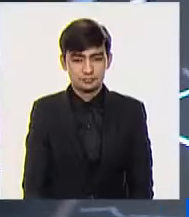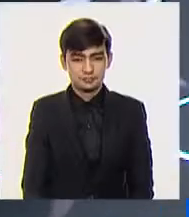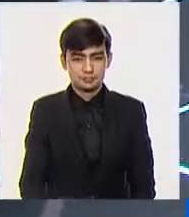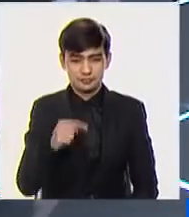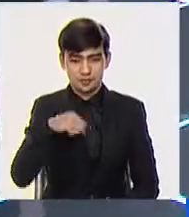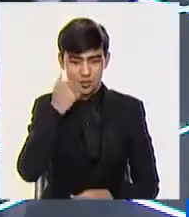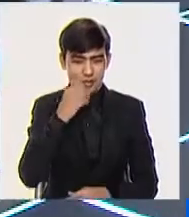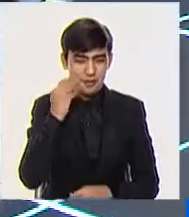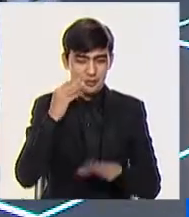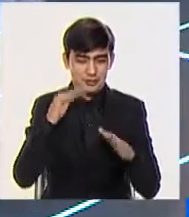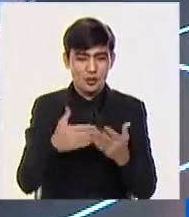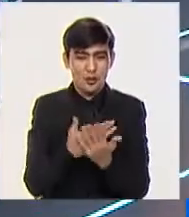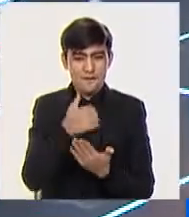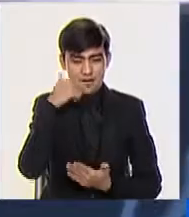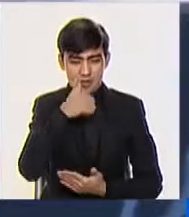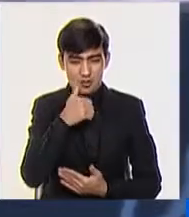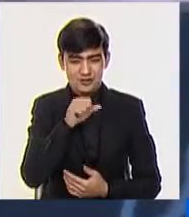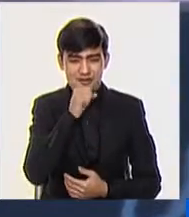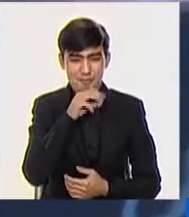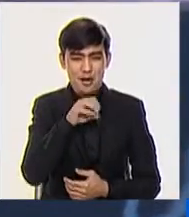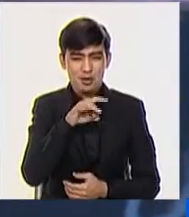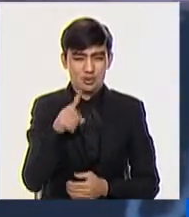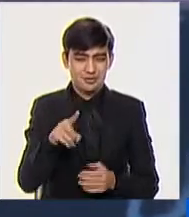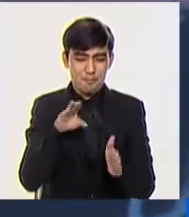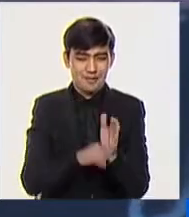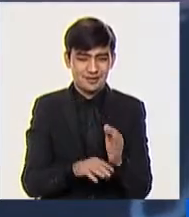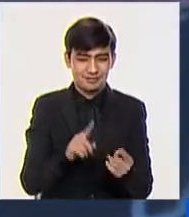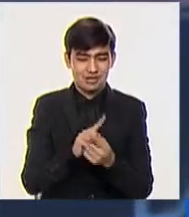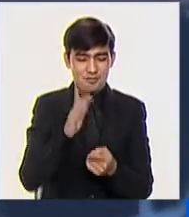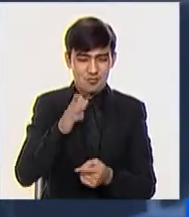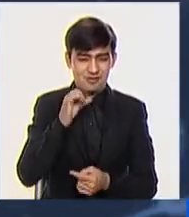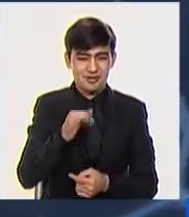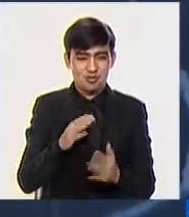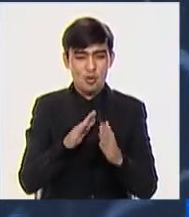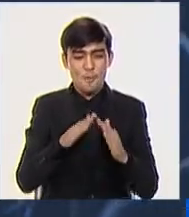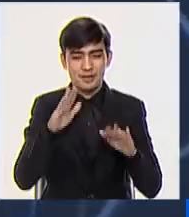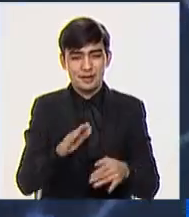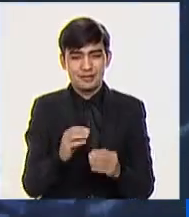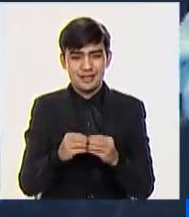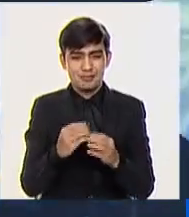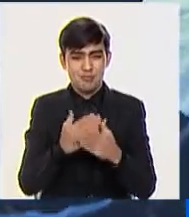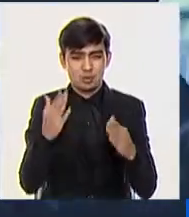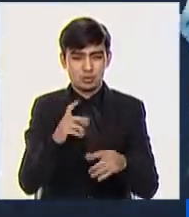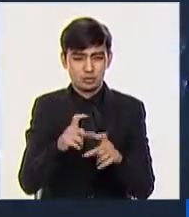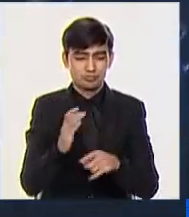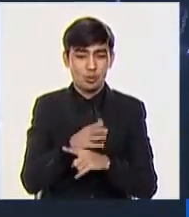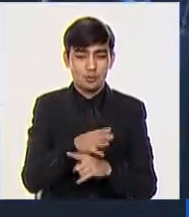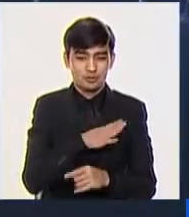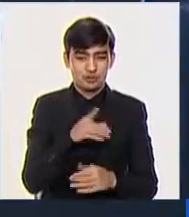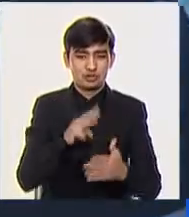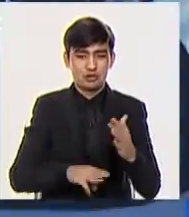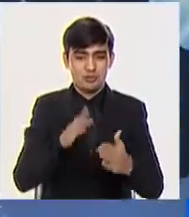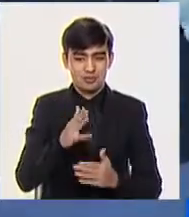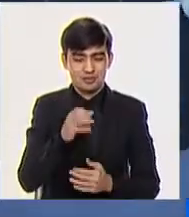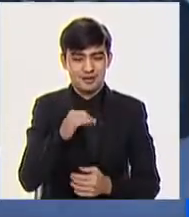Бил алматылықтар жаңа жылды аяз атасыз қарсалатын болды. Ал үйіне 10-нан артық қонақ шақырғандарға айыппұл